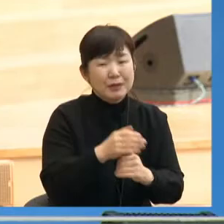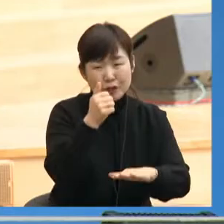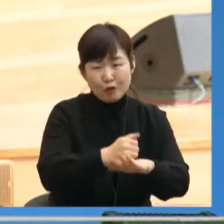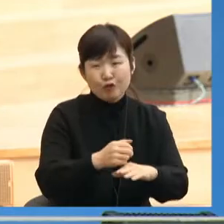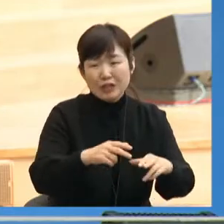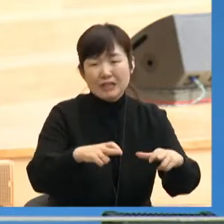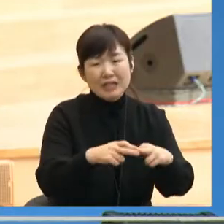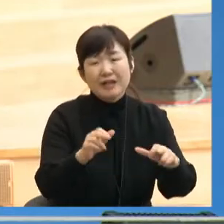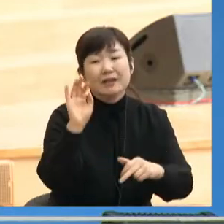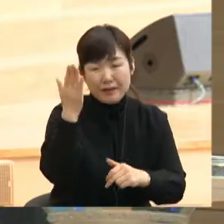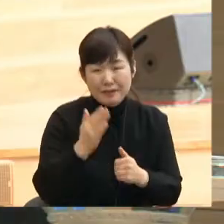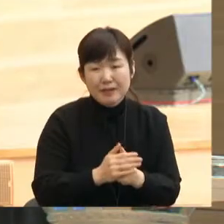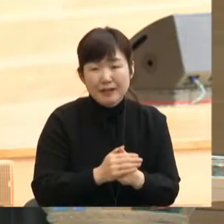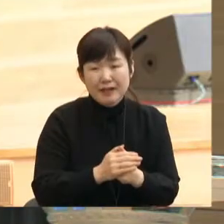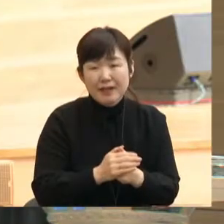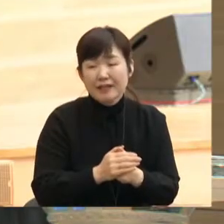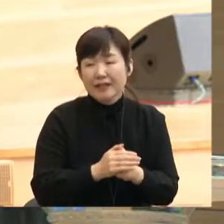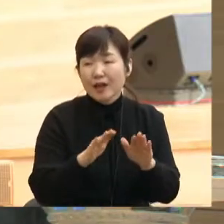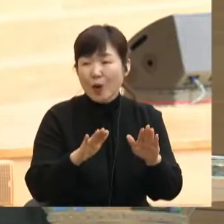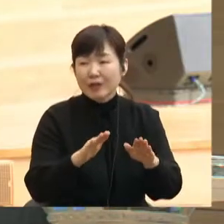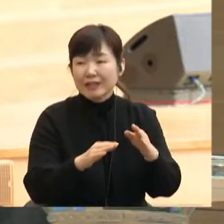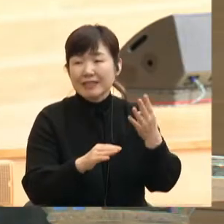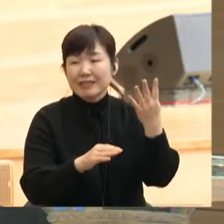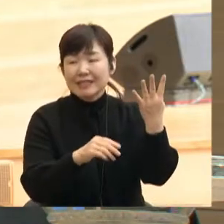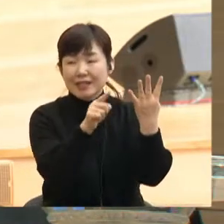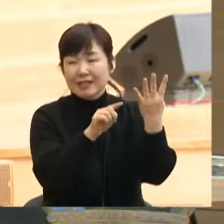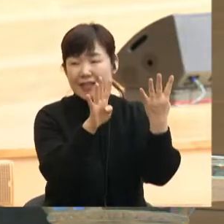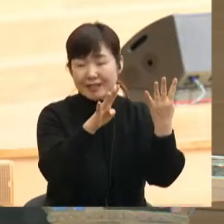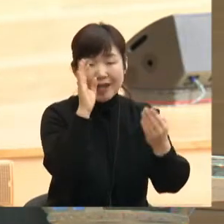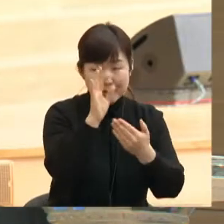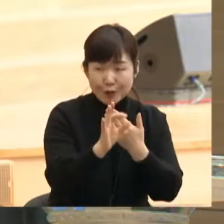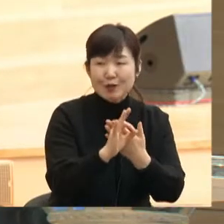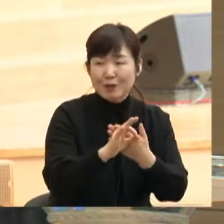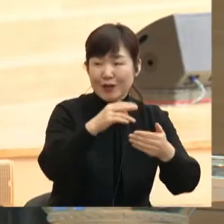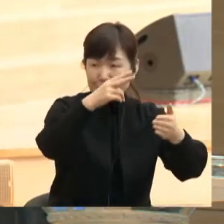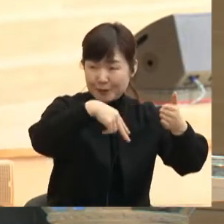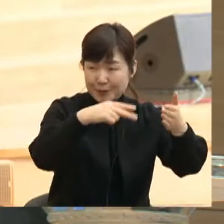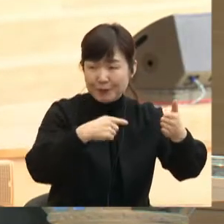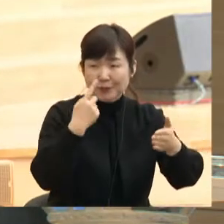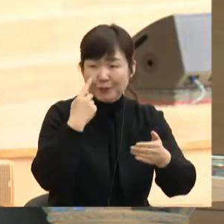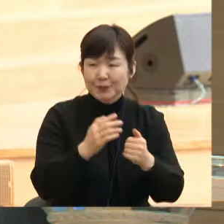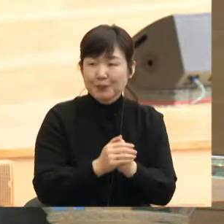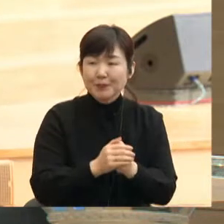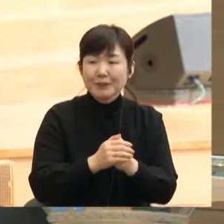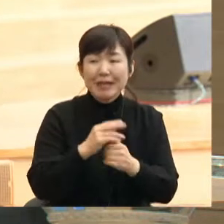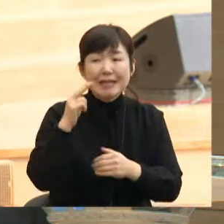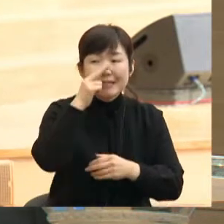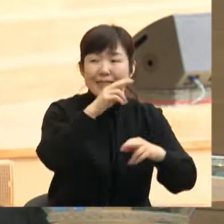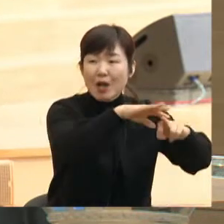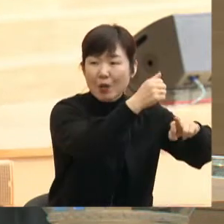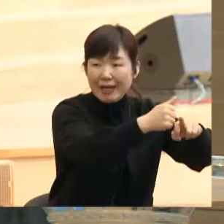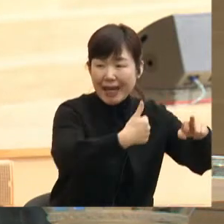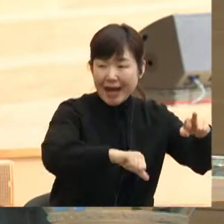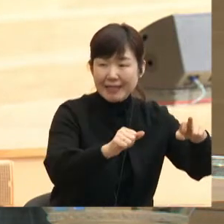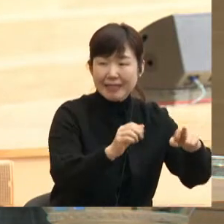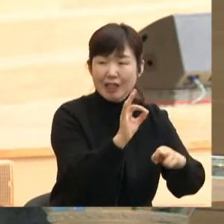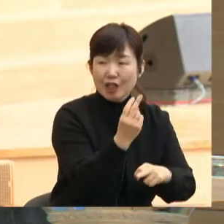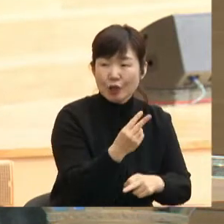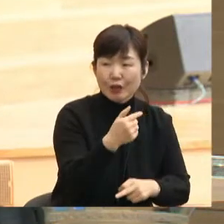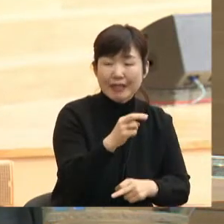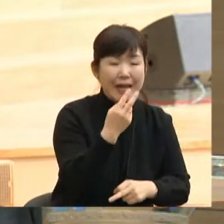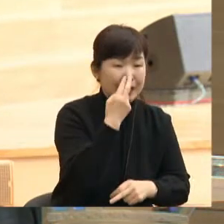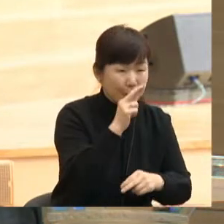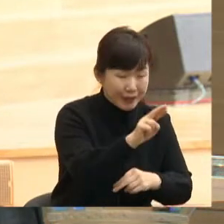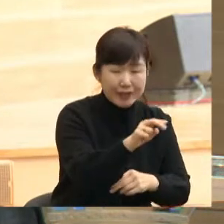되었습니다. 그래서 사무엘서 4장 4절에 보면 그 내용을 기록했는데 여러분 함께 읽도록 하겠습니다. 시작! 사울의 아들